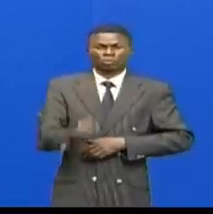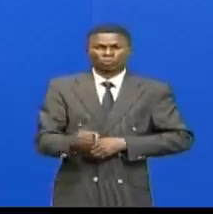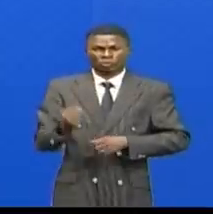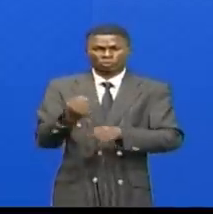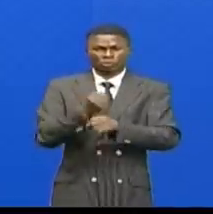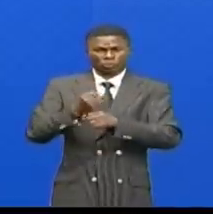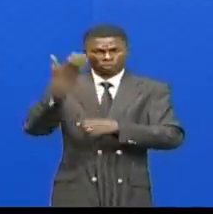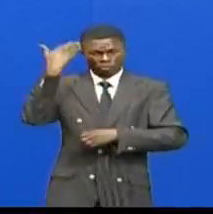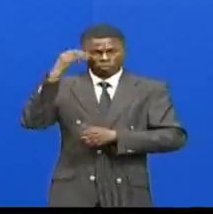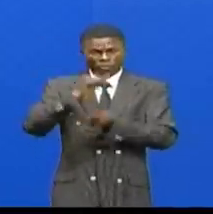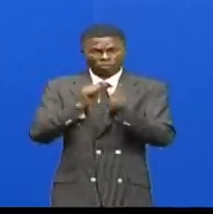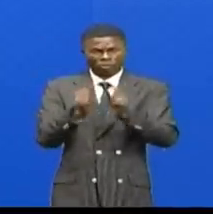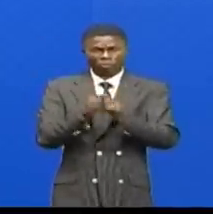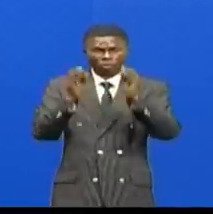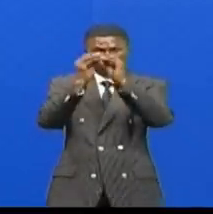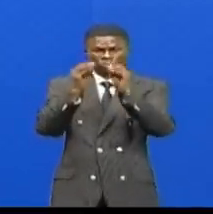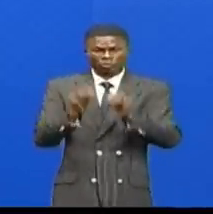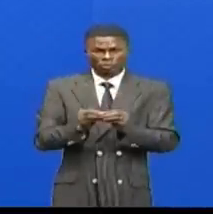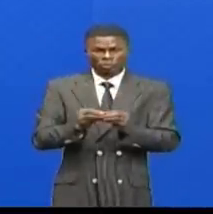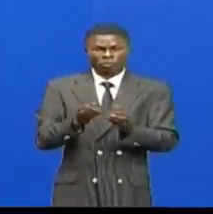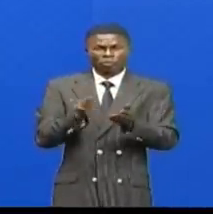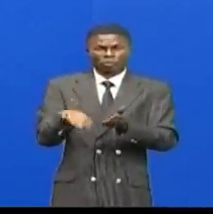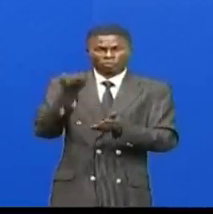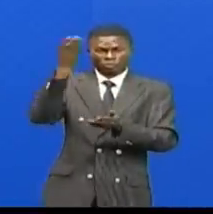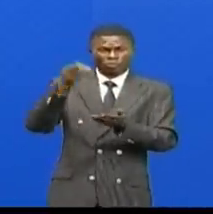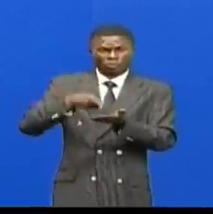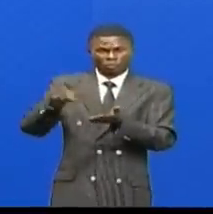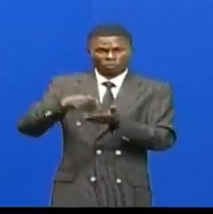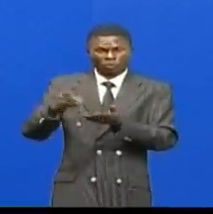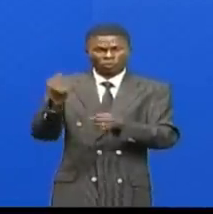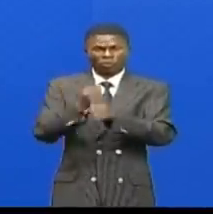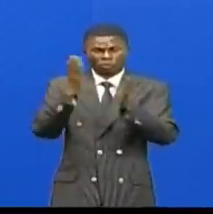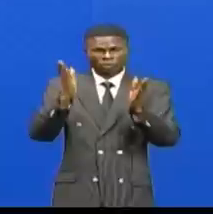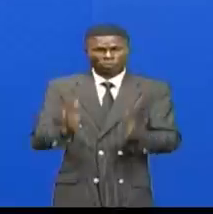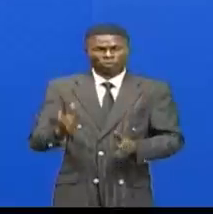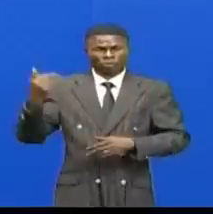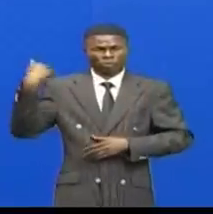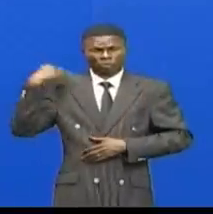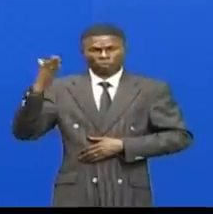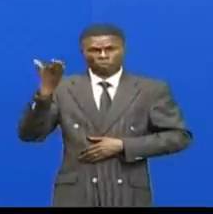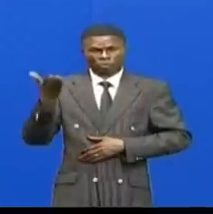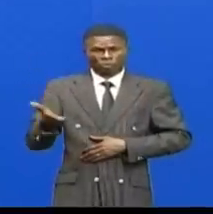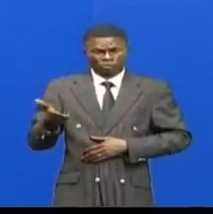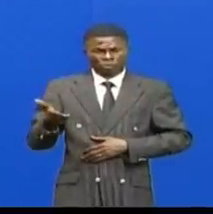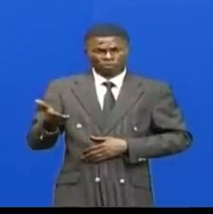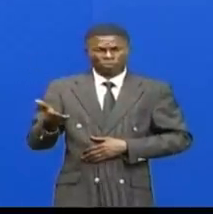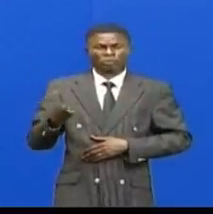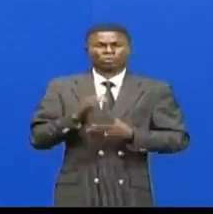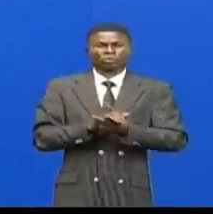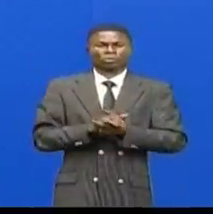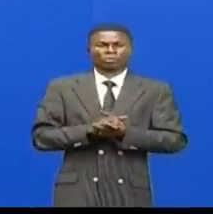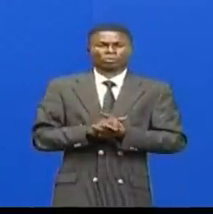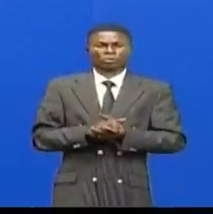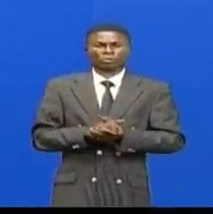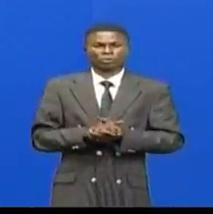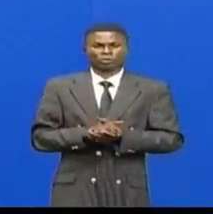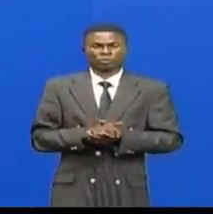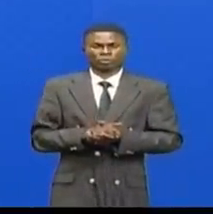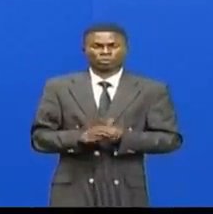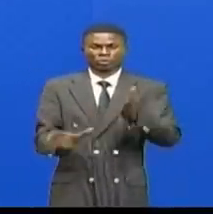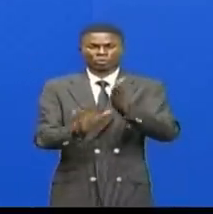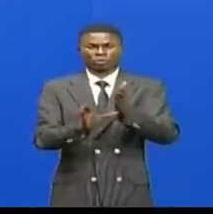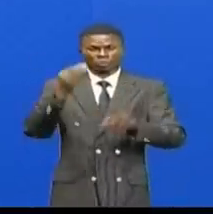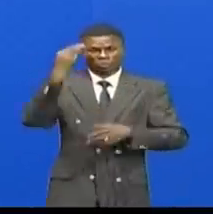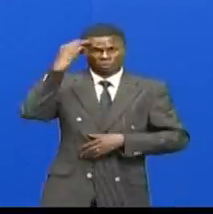à la maîtrise des effectifs et la masse salariale des agents de carrière et des services publics de l'État. Le